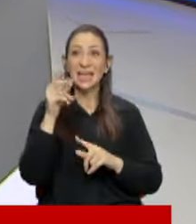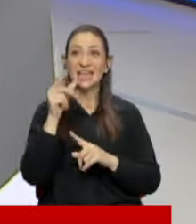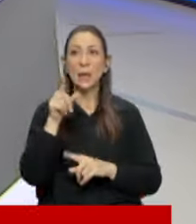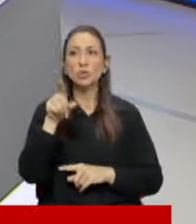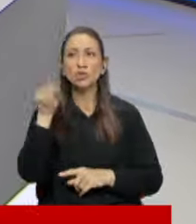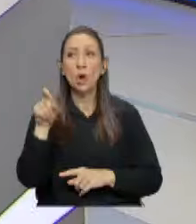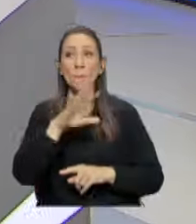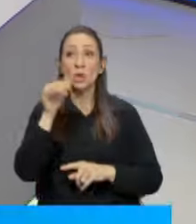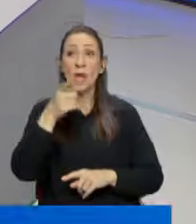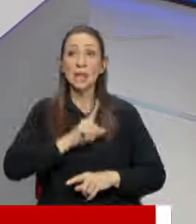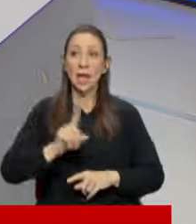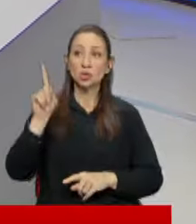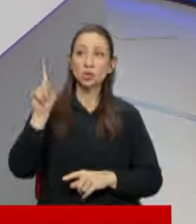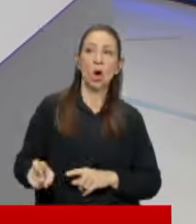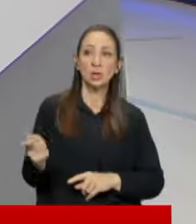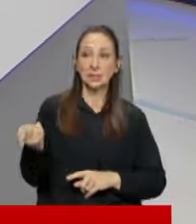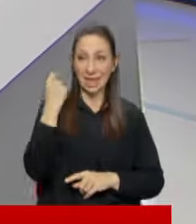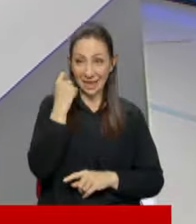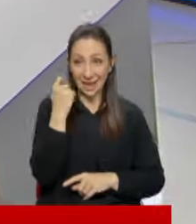sor. Bütün adaylara sor dedi.